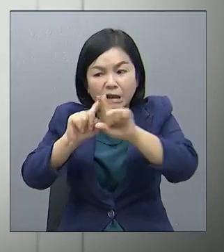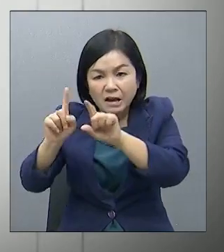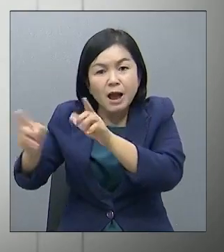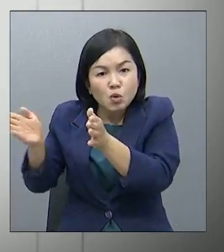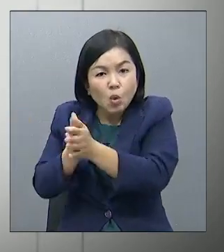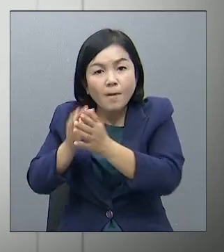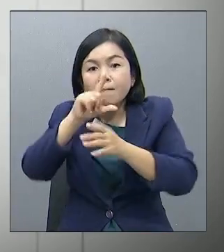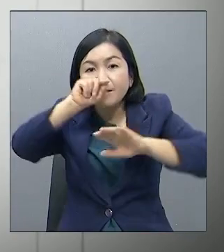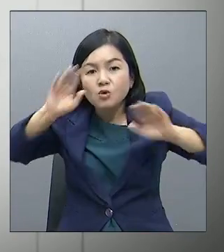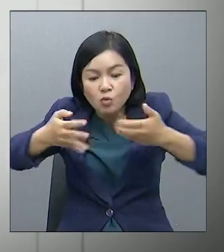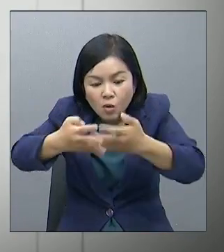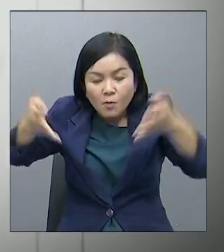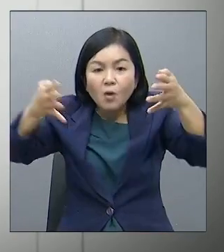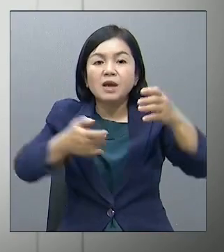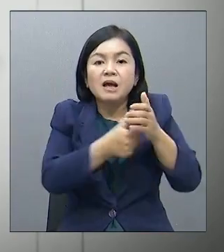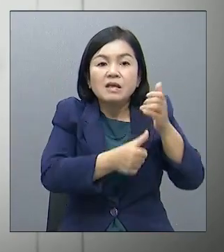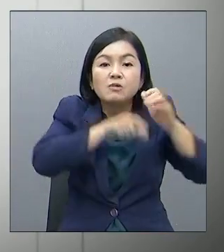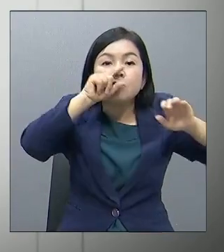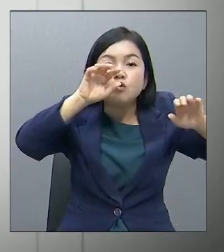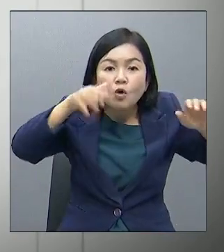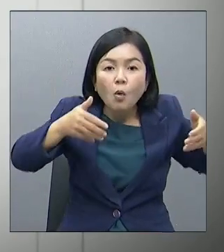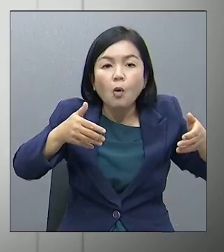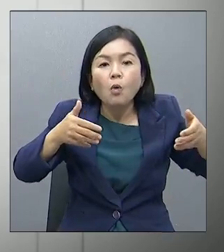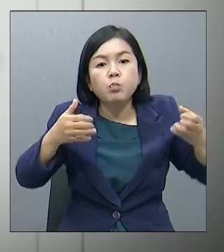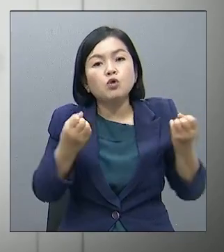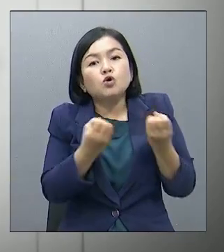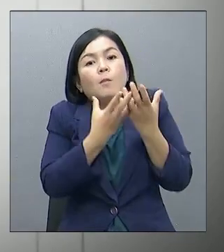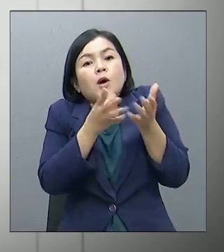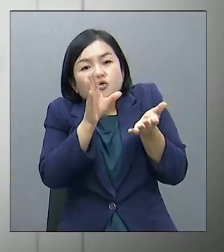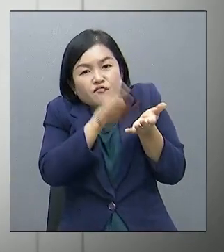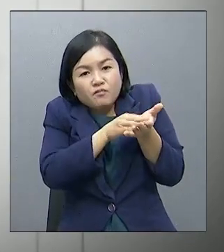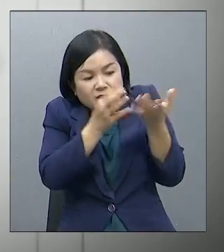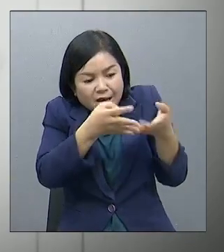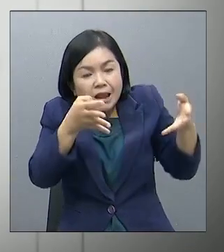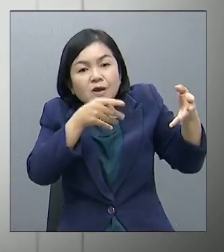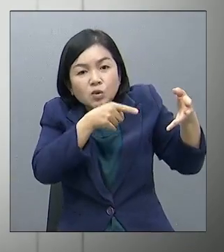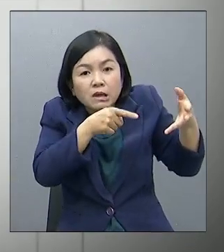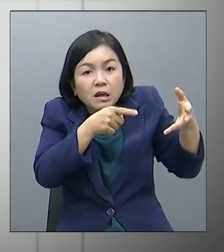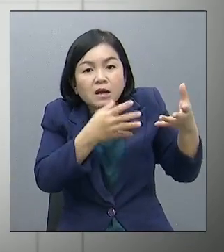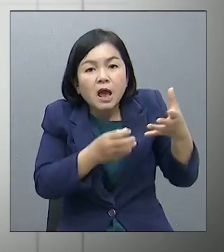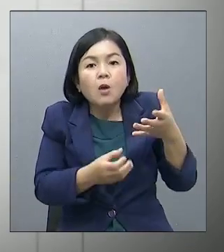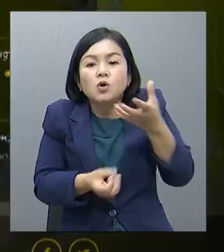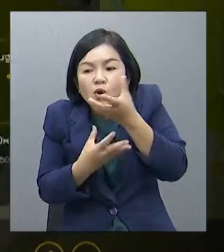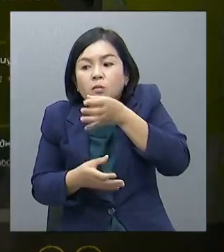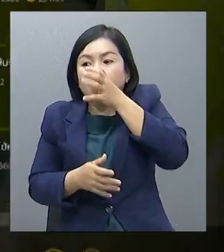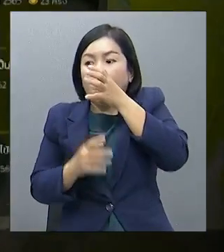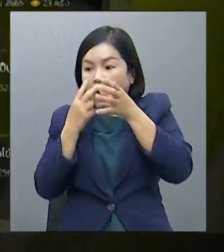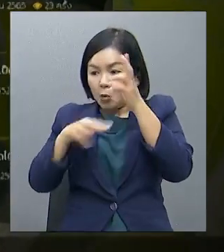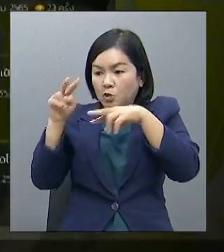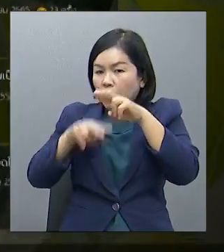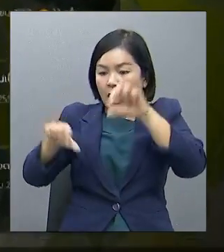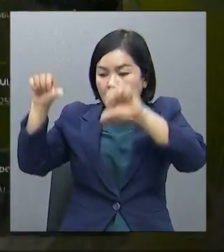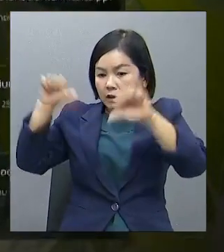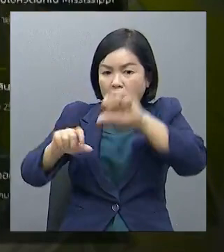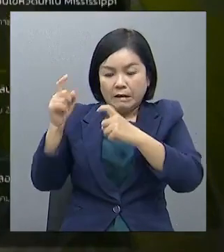ครับที่มาจากมูลนกนี่แหละที่เป็นสารระเหยที่เข้าไปติดอยู่ในตัวรังแล้วทำให้ไม่ผ่านเกณฑ์มาตรฐานเพราะว่า